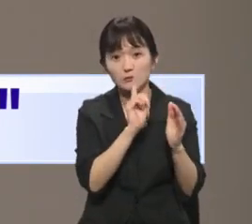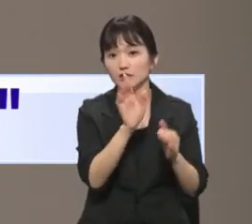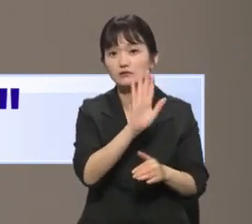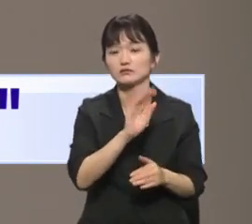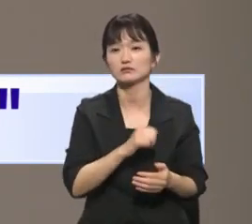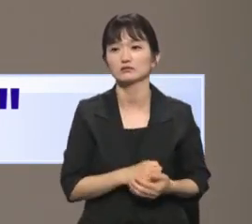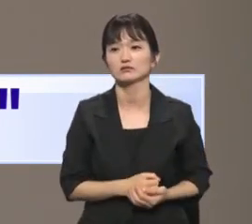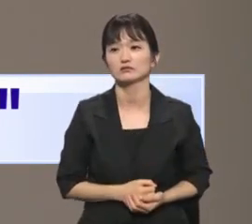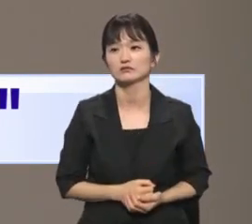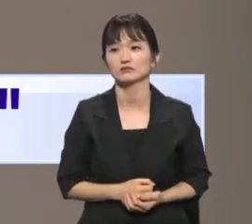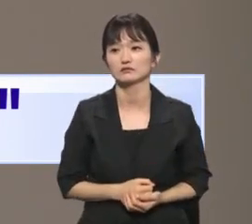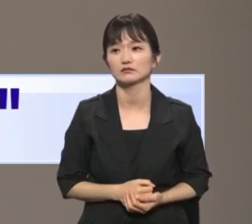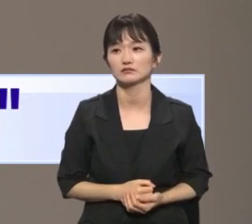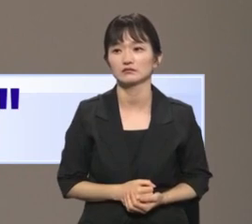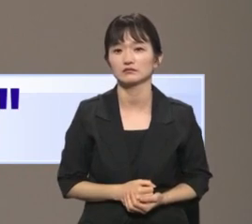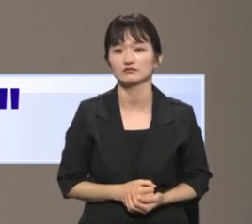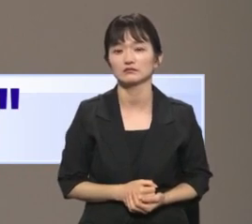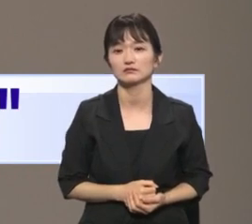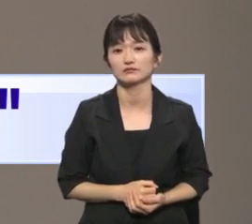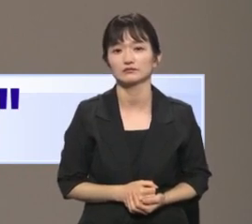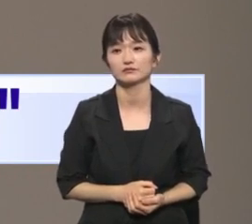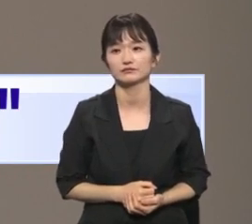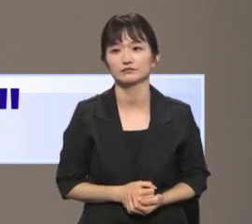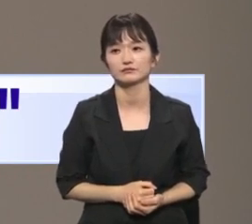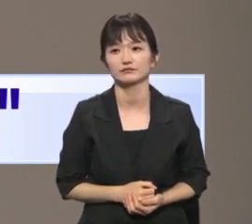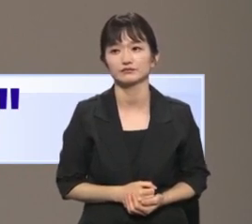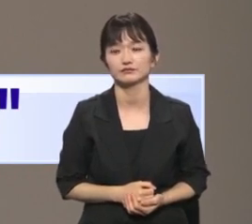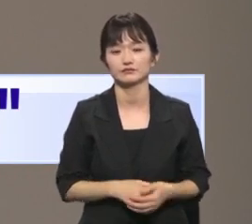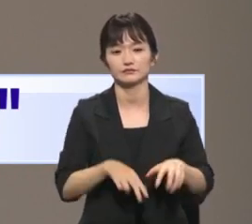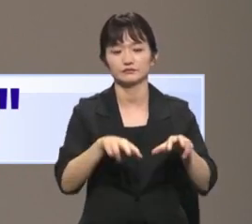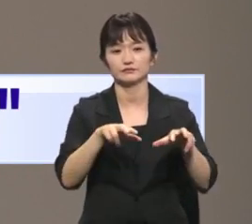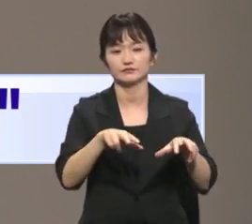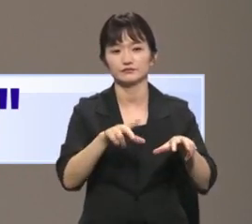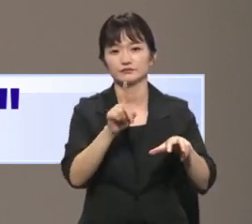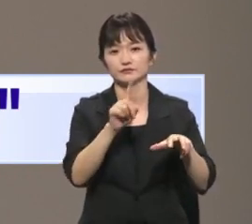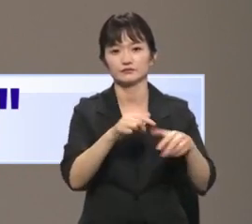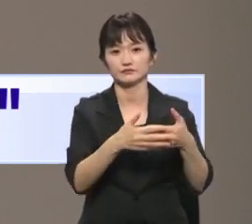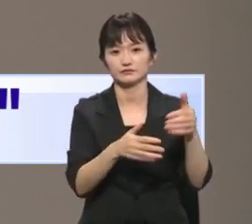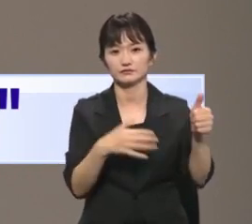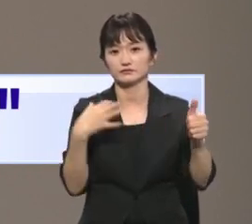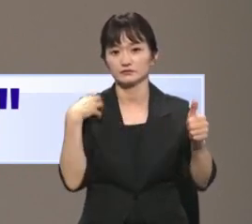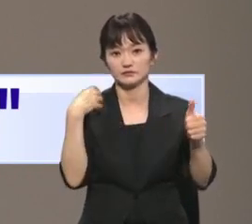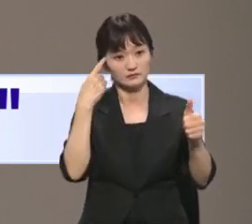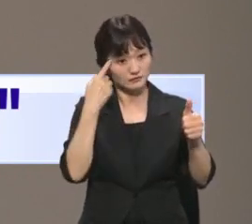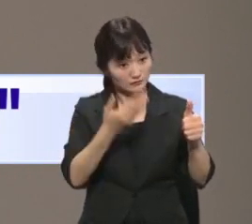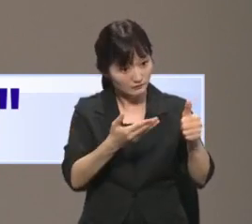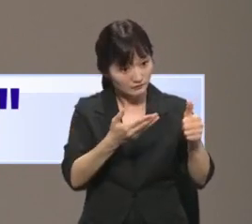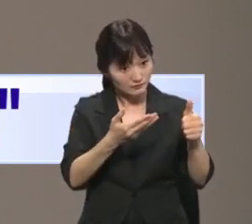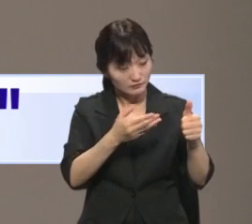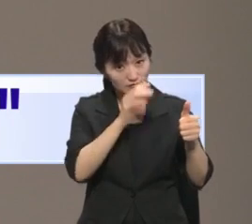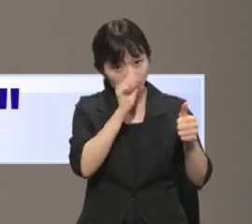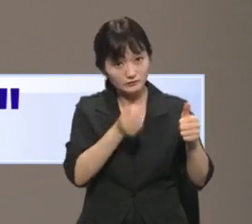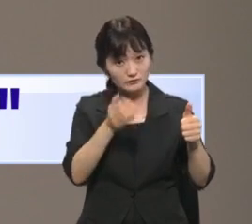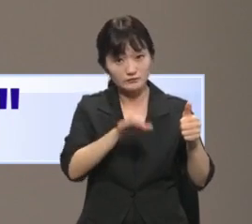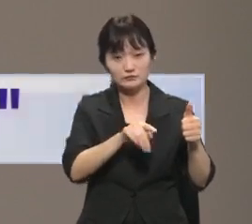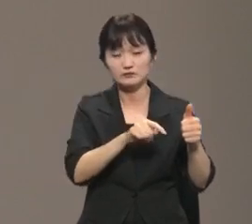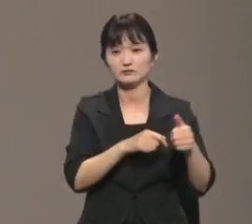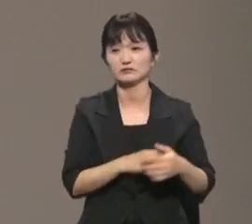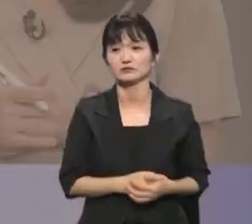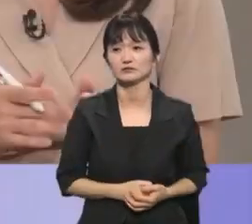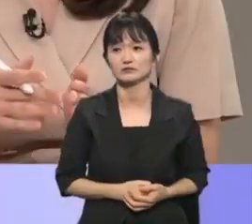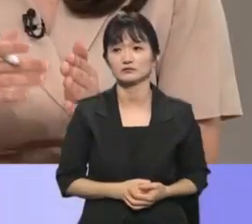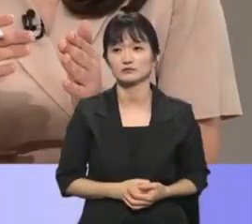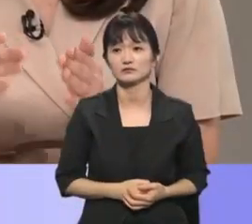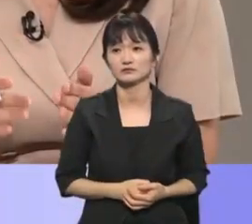이런 말씀을 드리고 싶고 그래서 저는 이런 사안에 있어서 장관의 책임을 확실하게 묻는 것은 환영하는 입장입니다만 이게